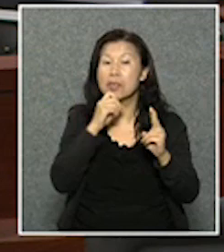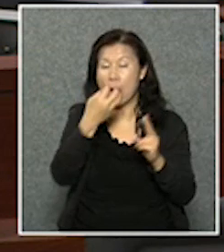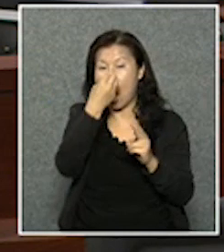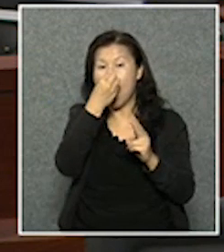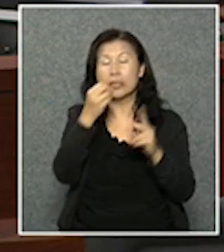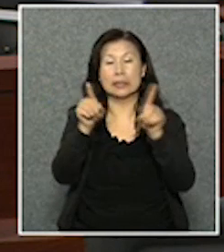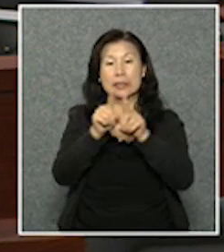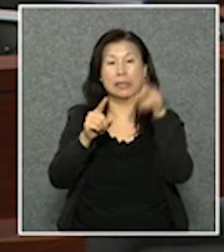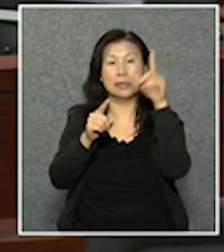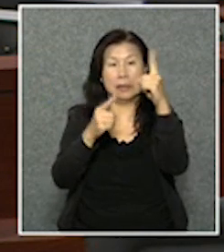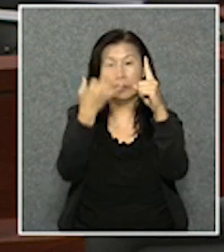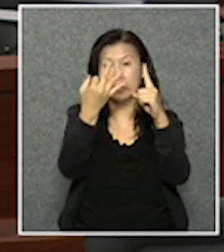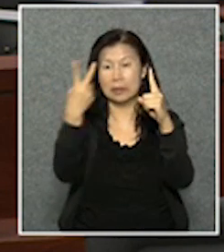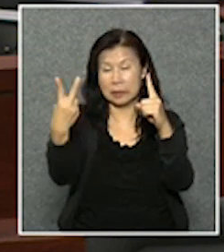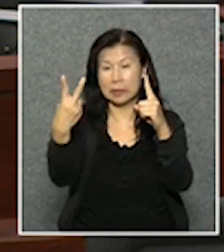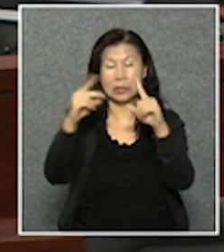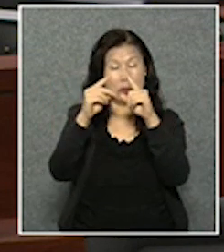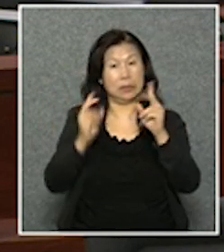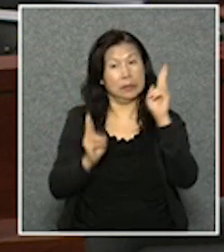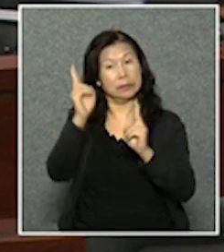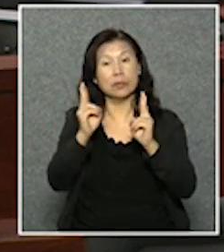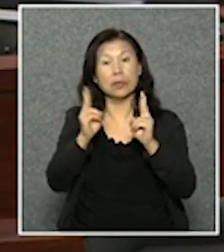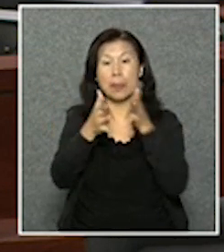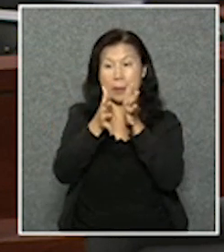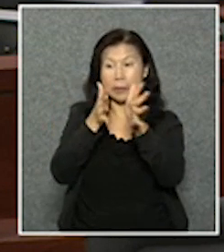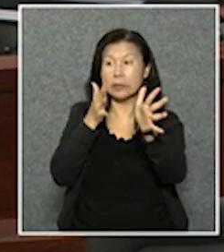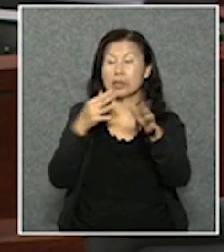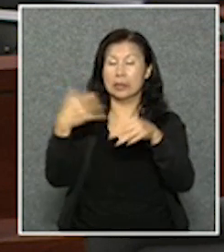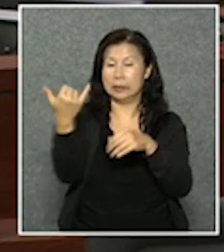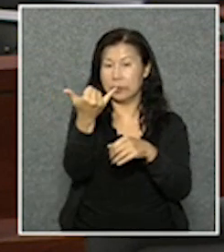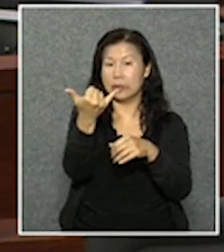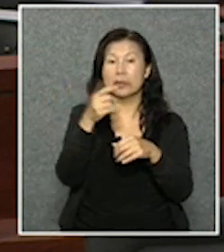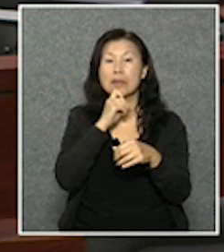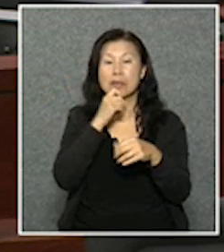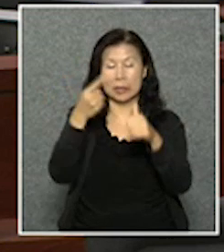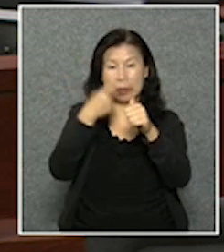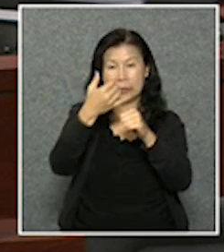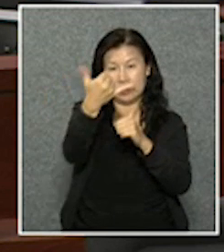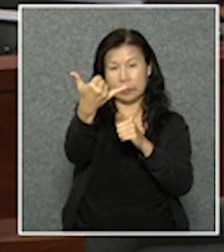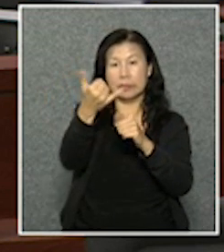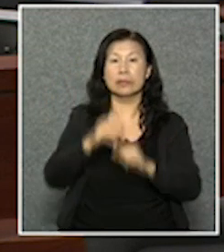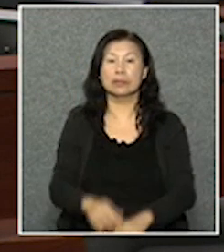全球132個城市之中呢排名是第六，頭六名。